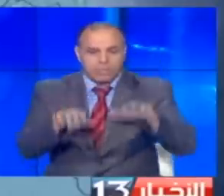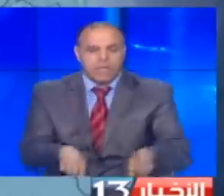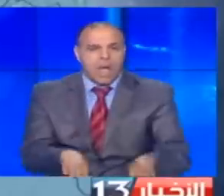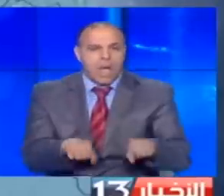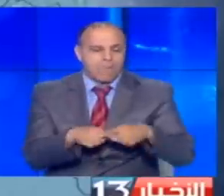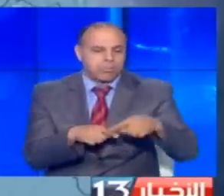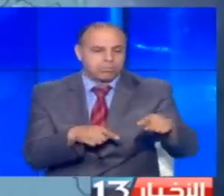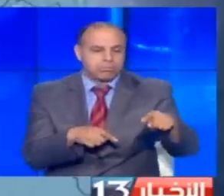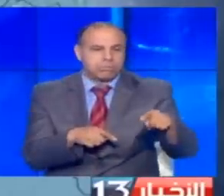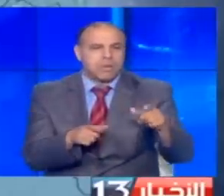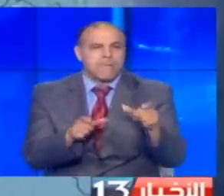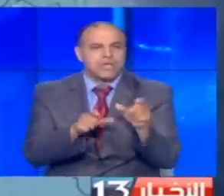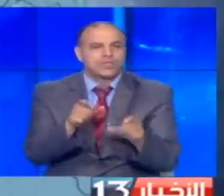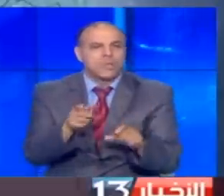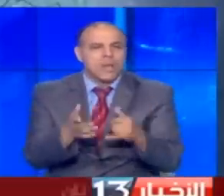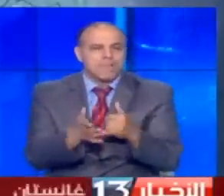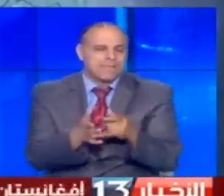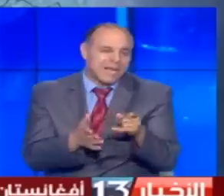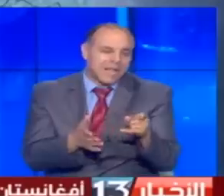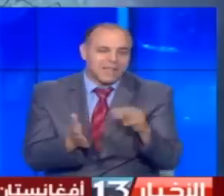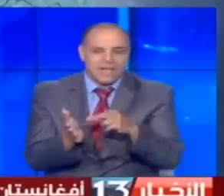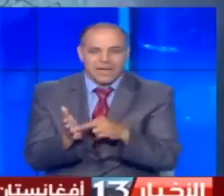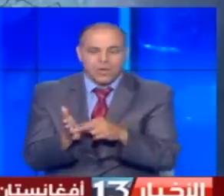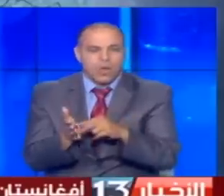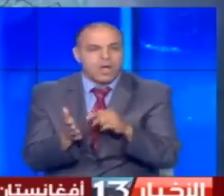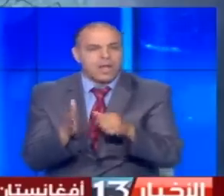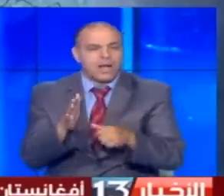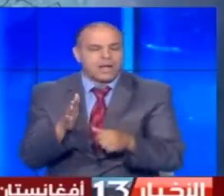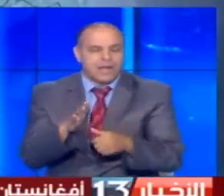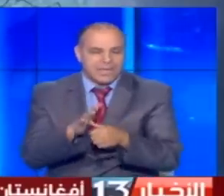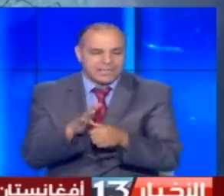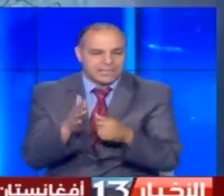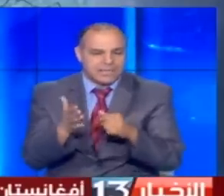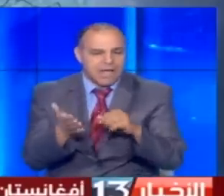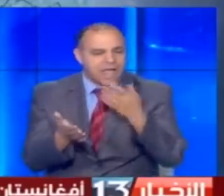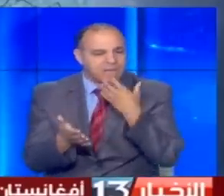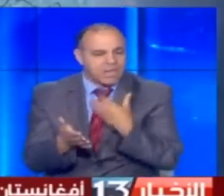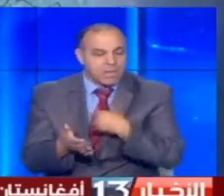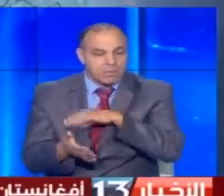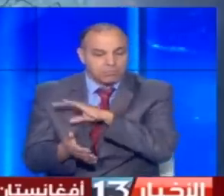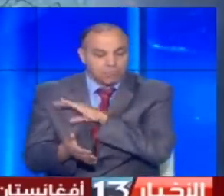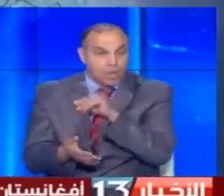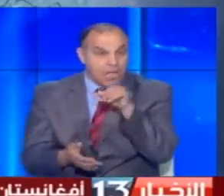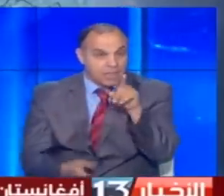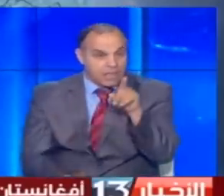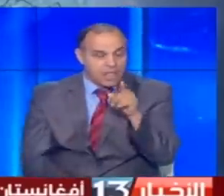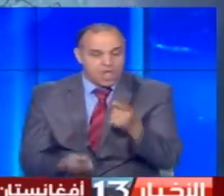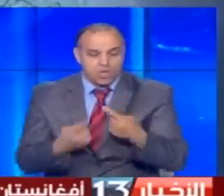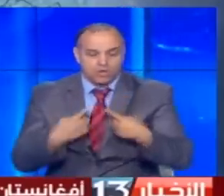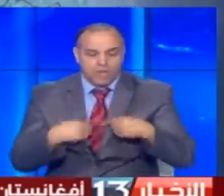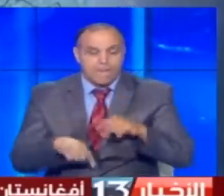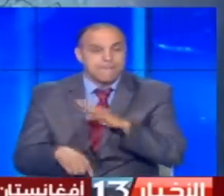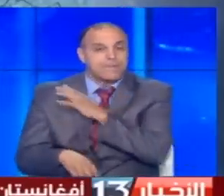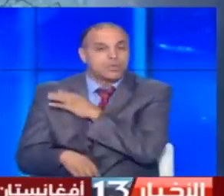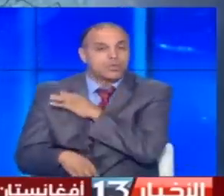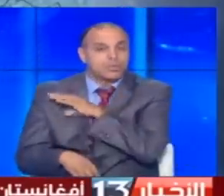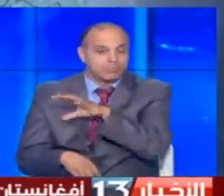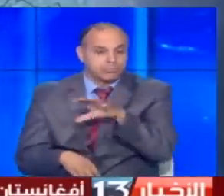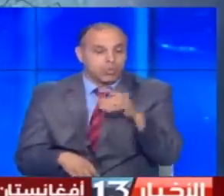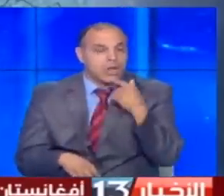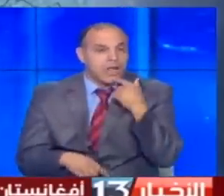الامتار من مجمع بمدينه غزه حيث كان الرئيس الافغاني الشرف غاني يجتمع ب مسؤولين محليين